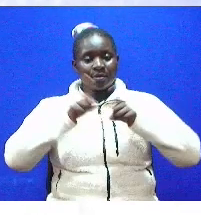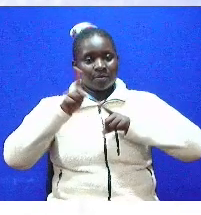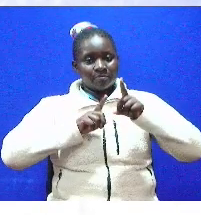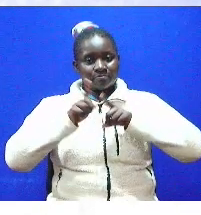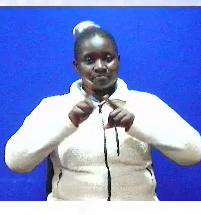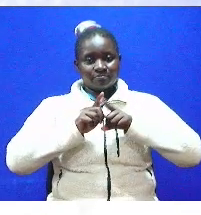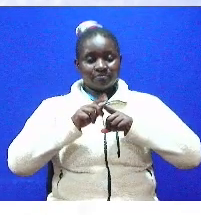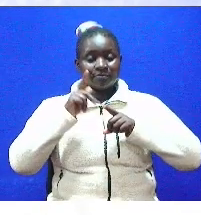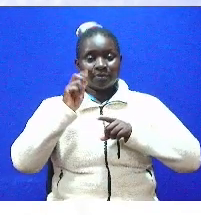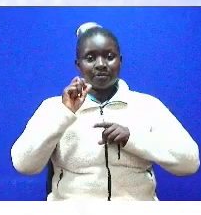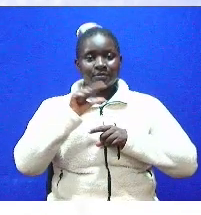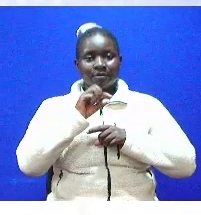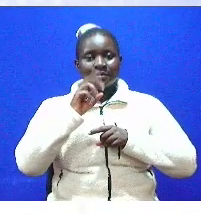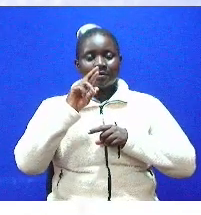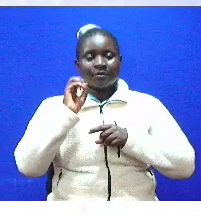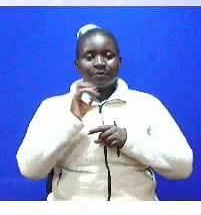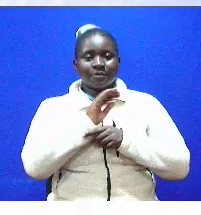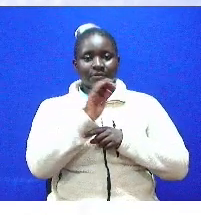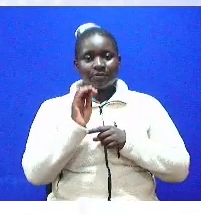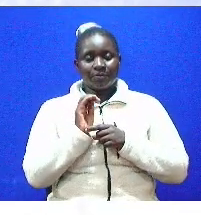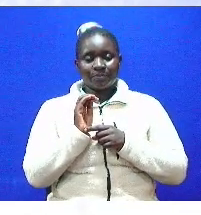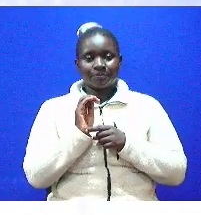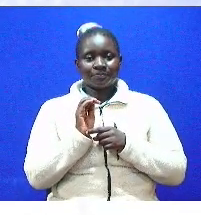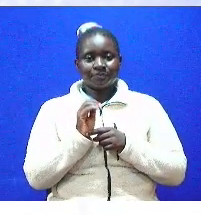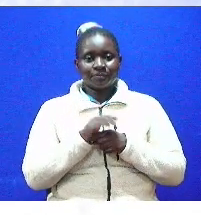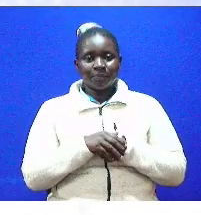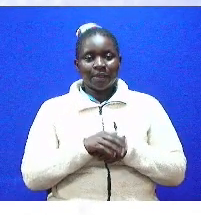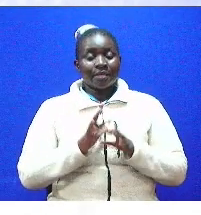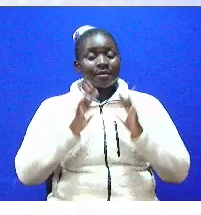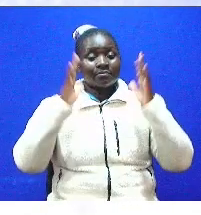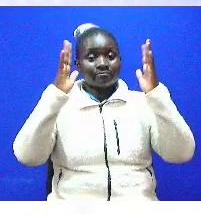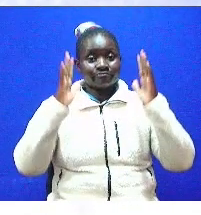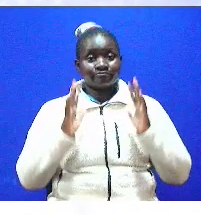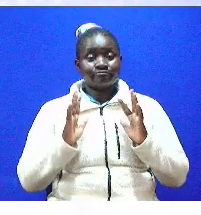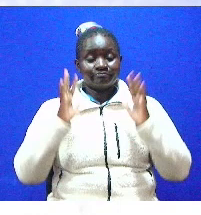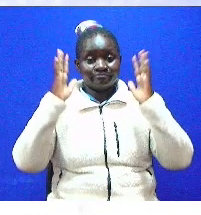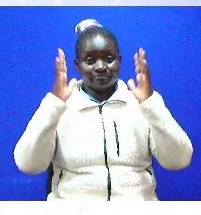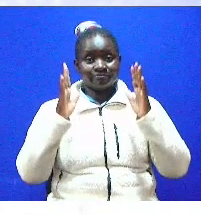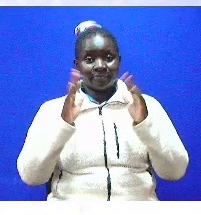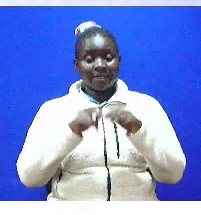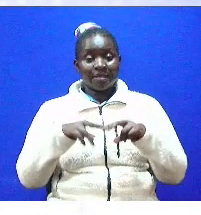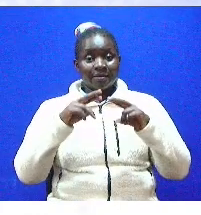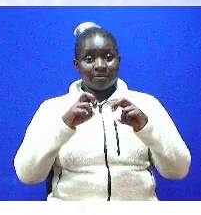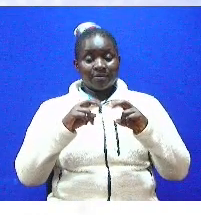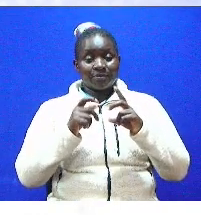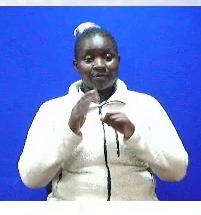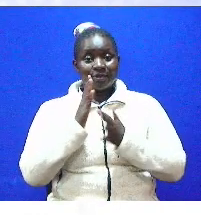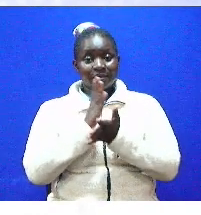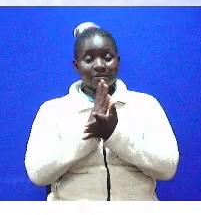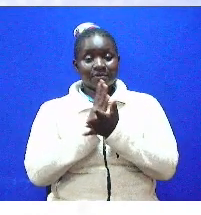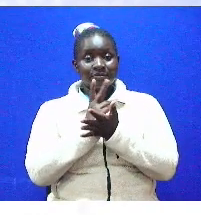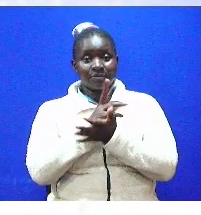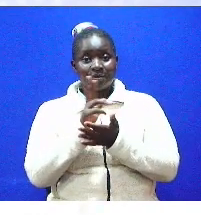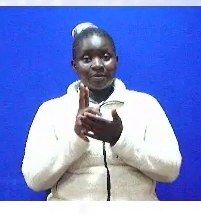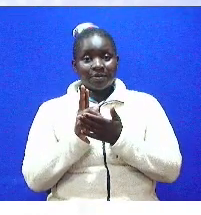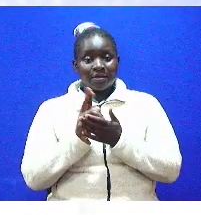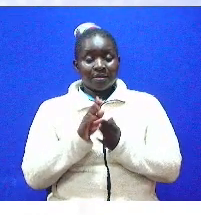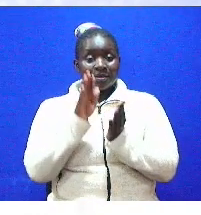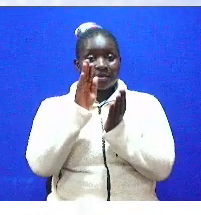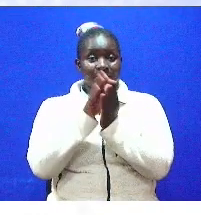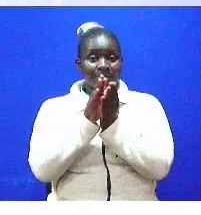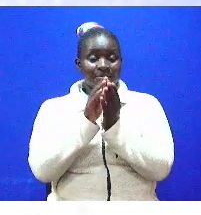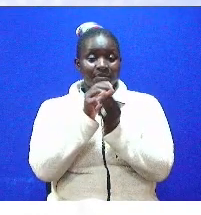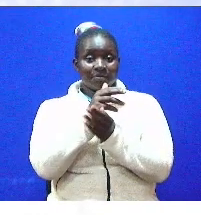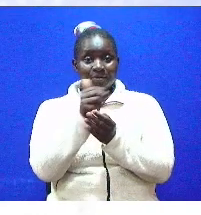ya kyogoro hace baba abago kora omoyega aboko unenkia na boigo boko enekia chia a county e